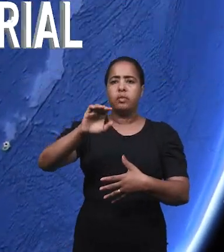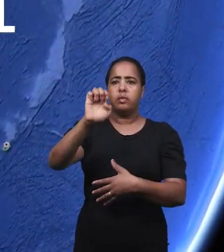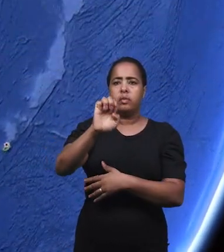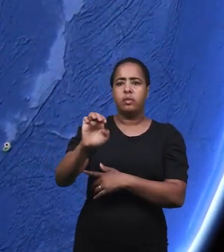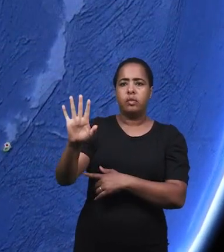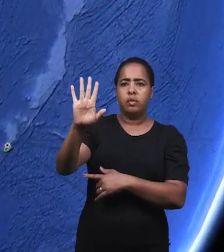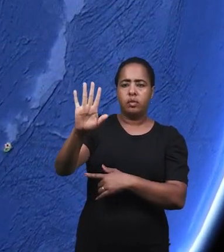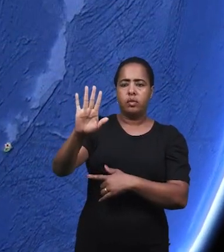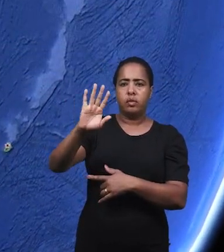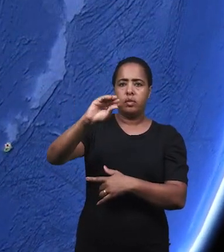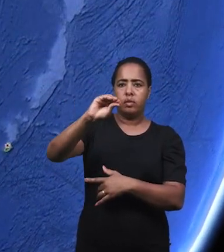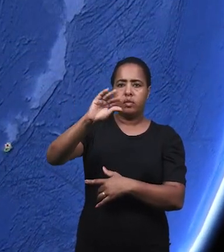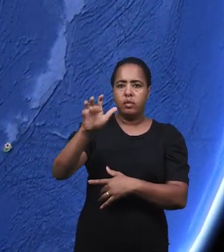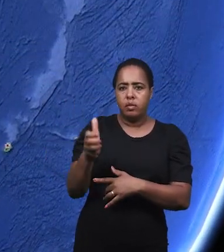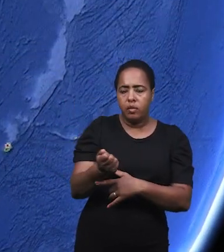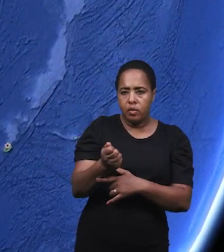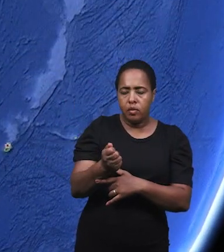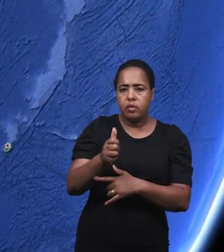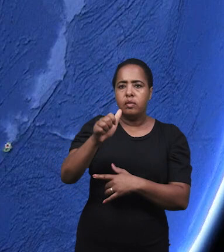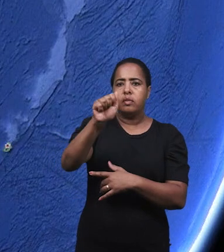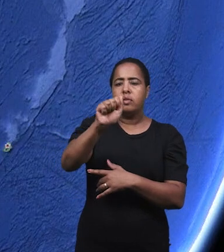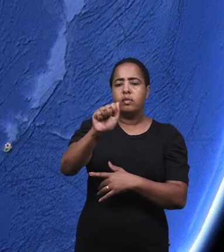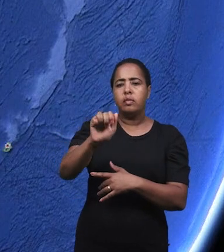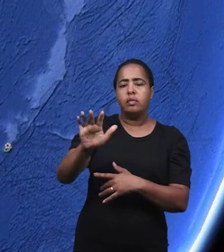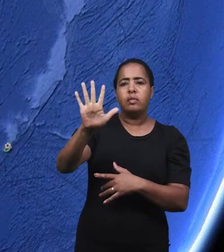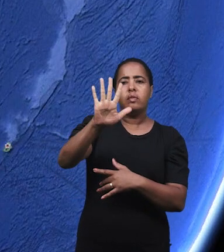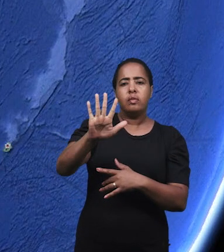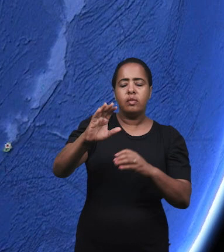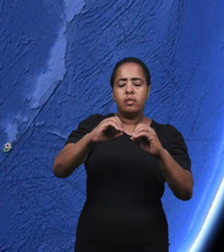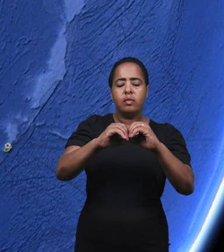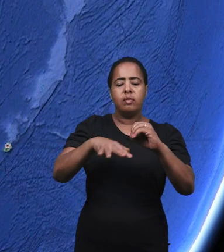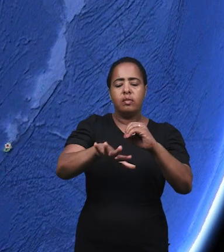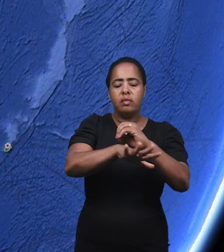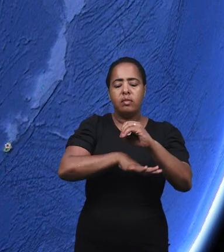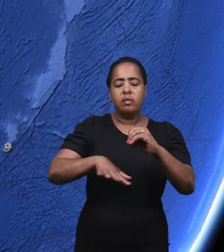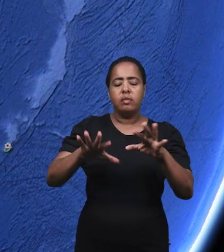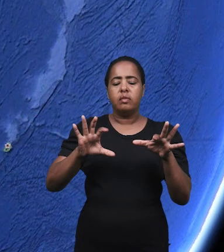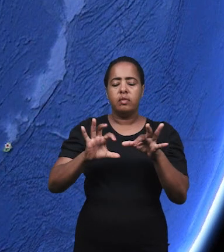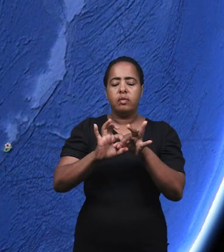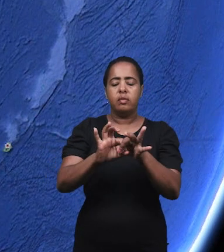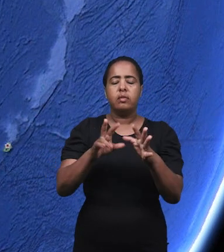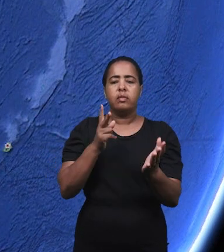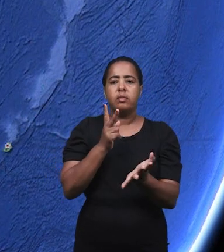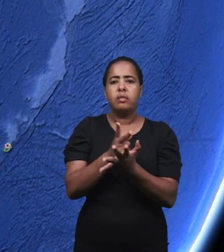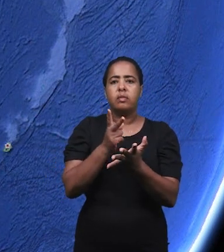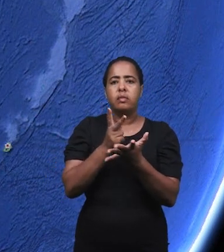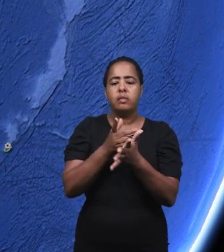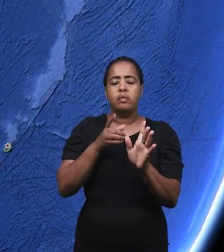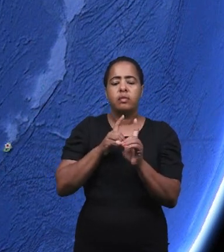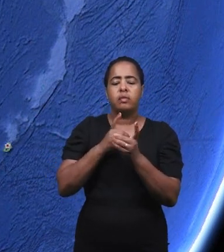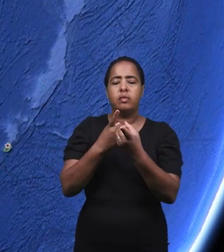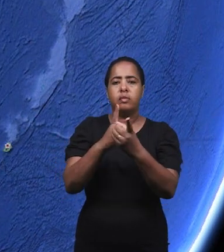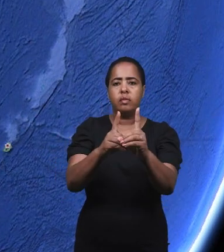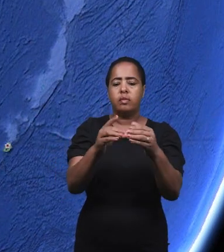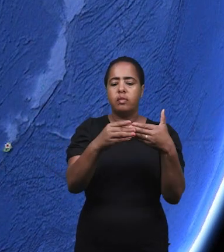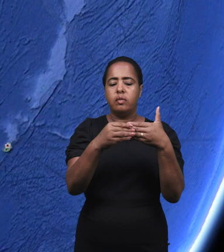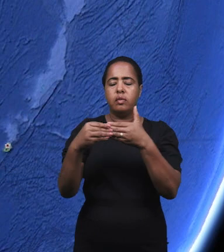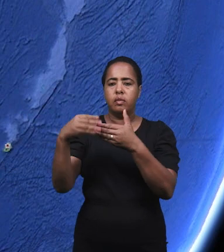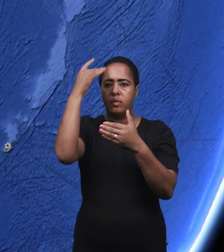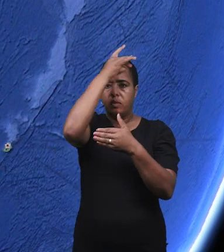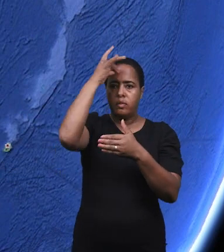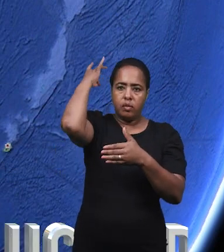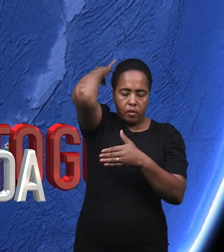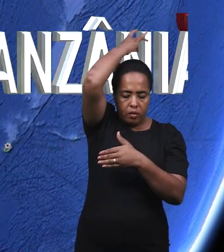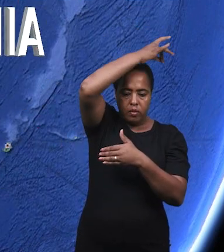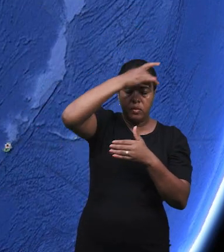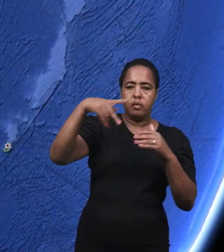trois Amériques, Europe, Afrique, Asie et Océanie, connectées par la même doctrine, par la